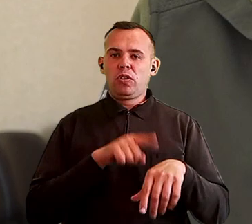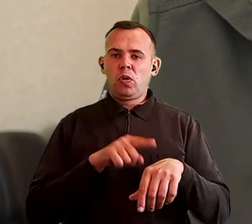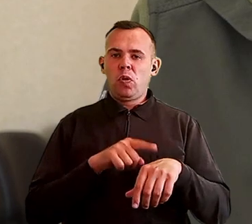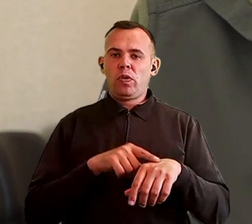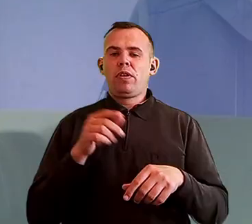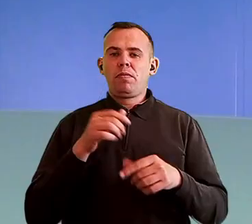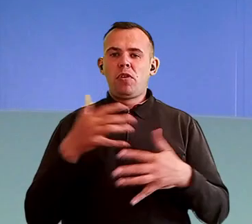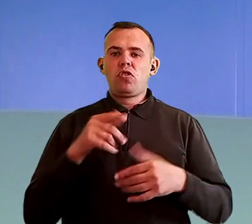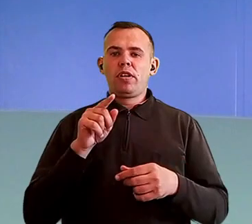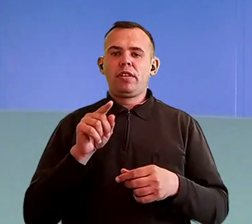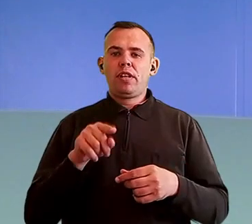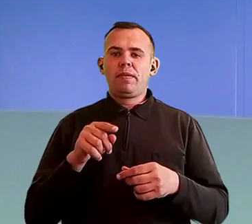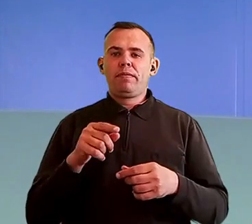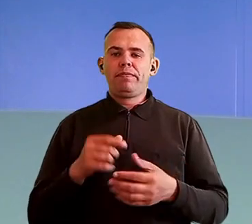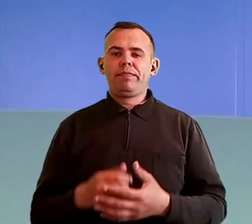робочий день.